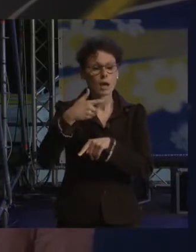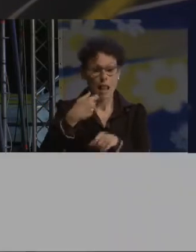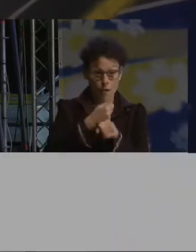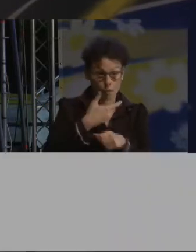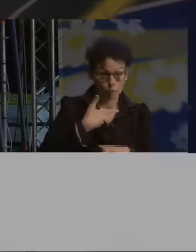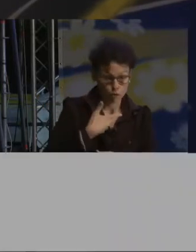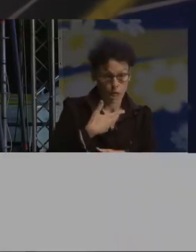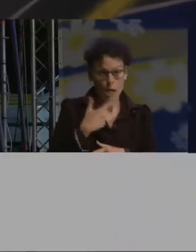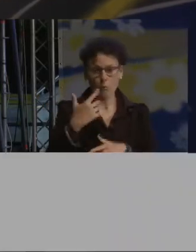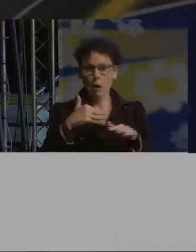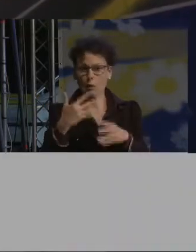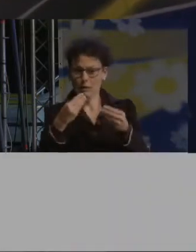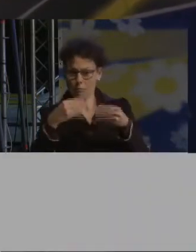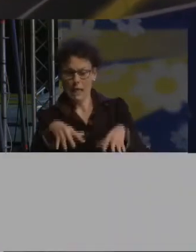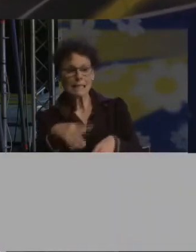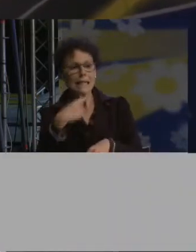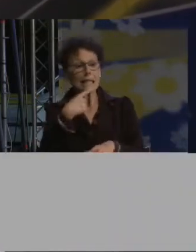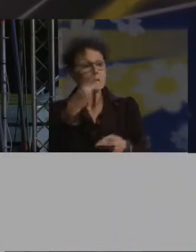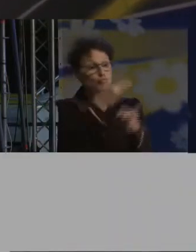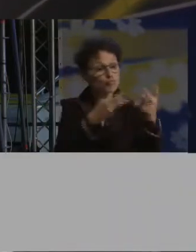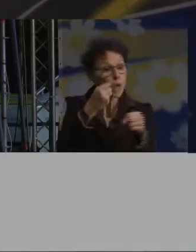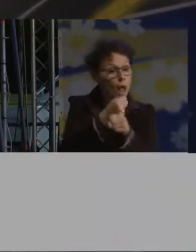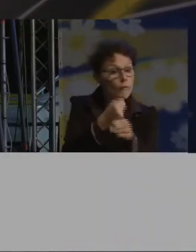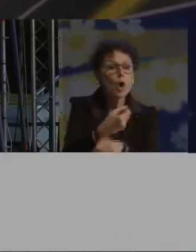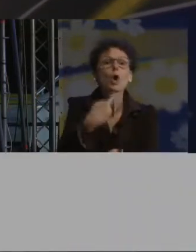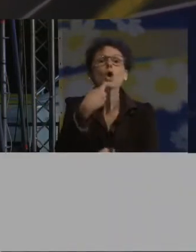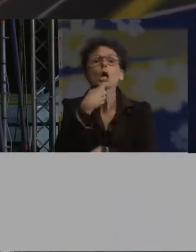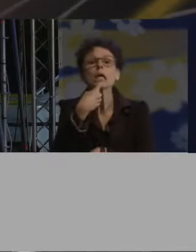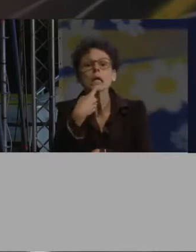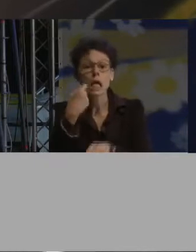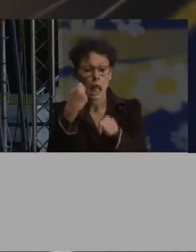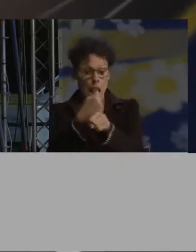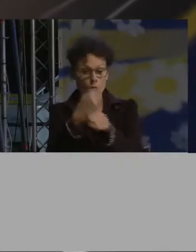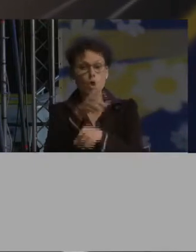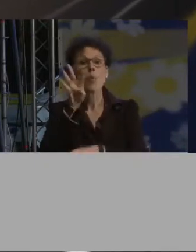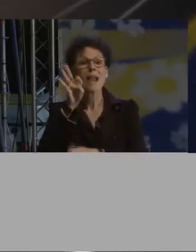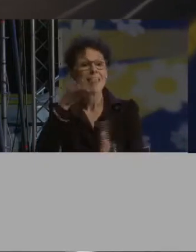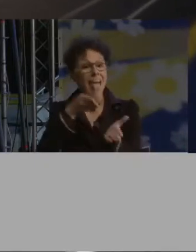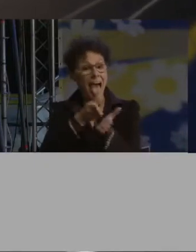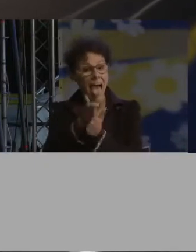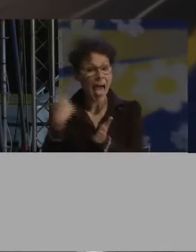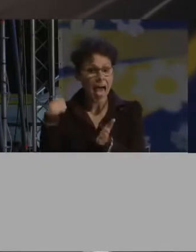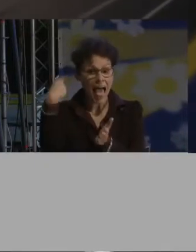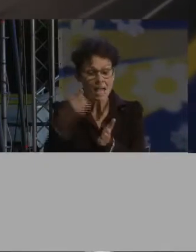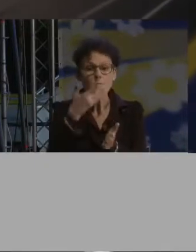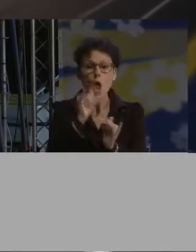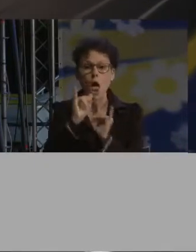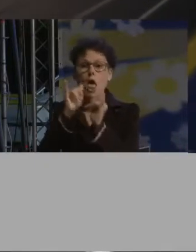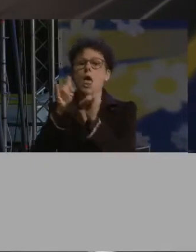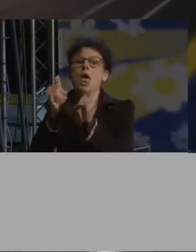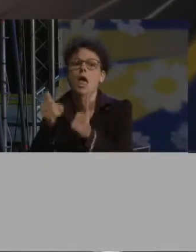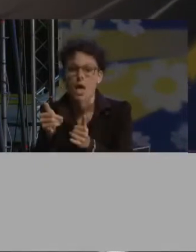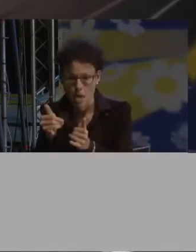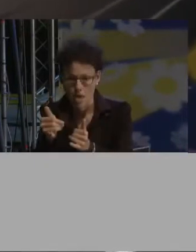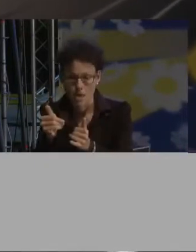chi invece lo sta cercando e chi magari e nel mondo del lavoro da quarant'anni e non riesce a uscirne per colpa di